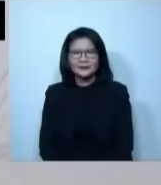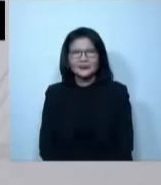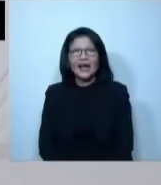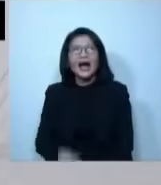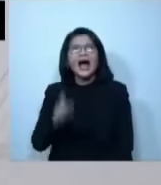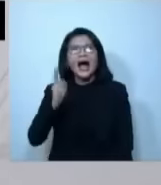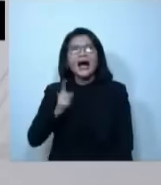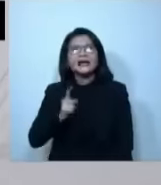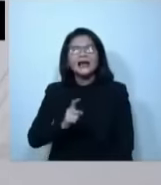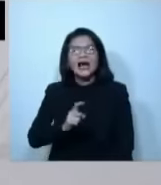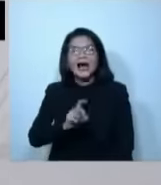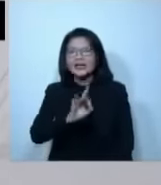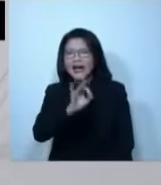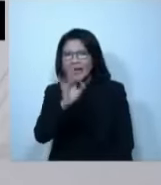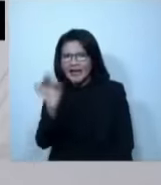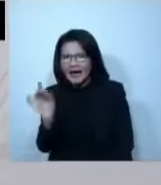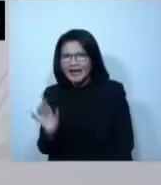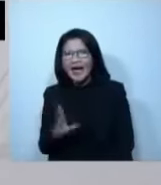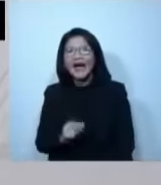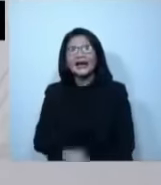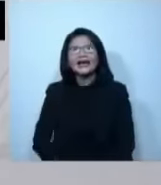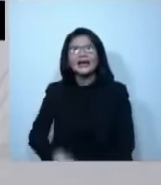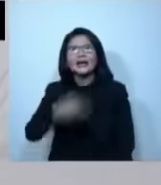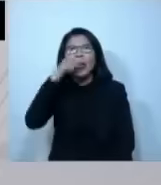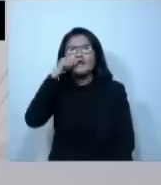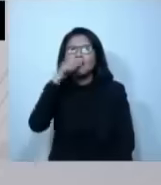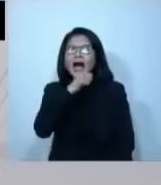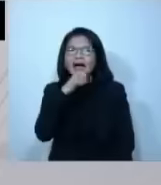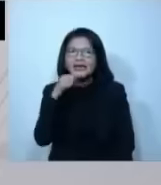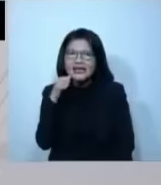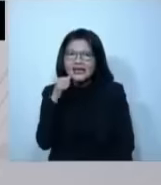Ada faktor-faktor lain, Pak Anies.